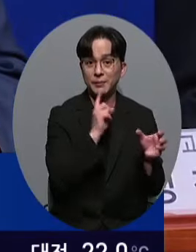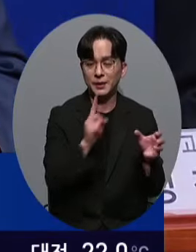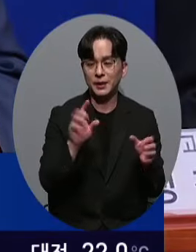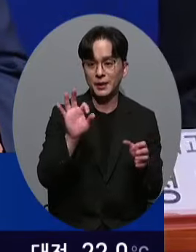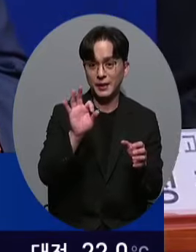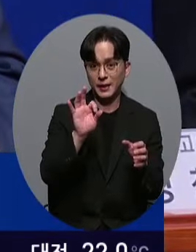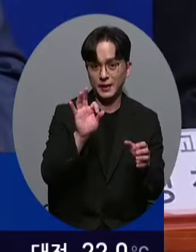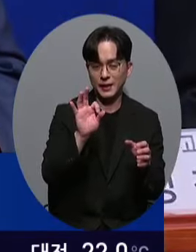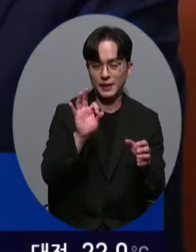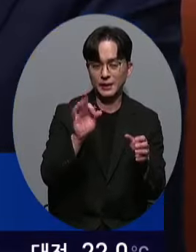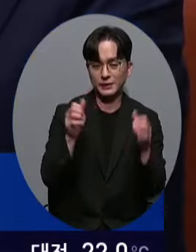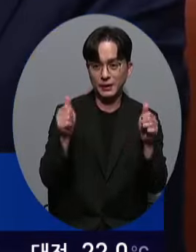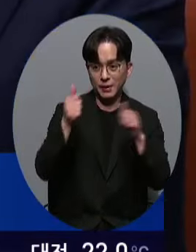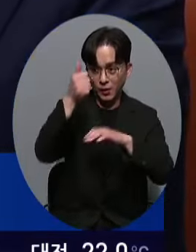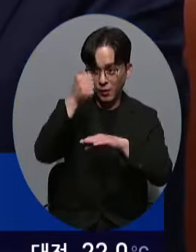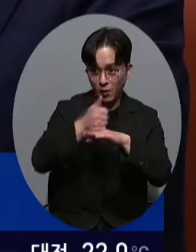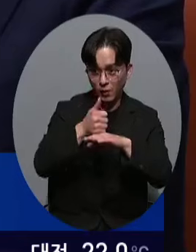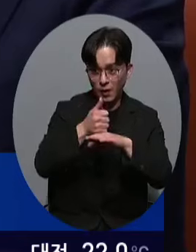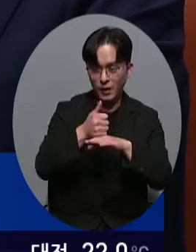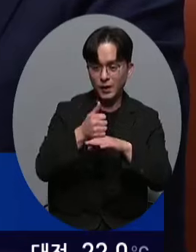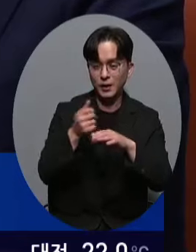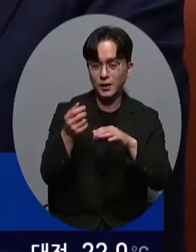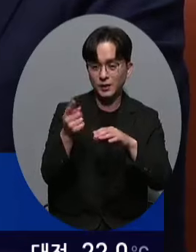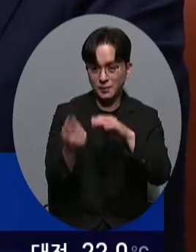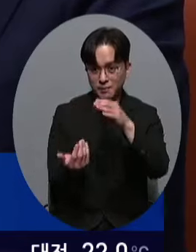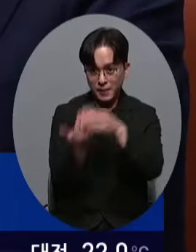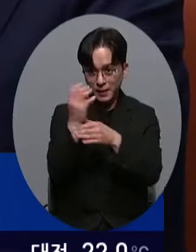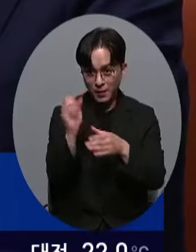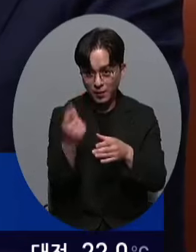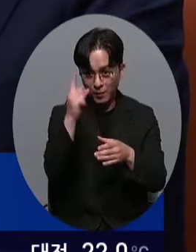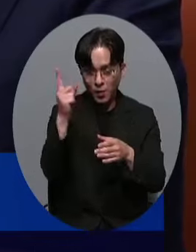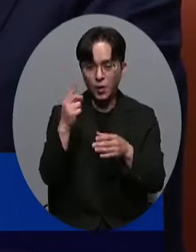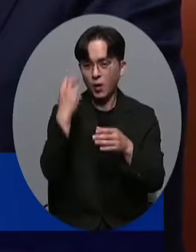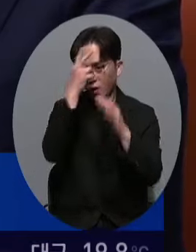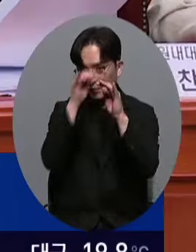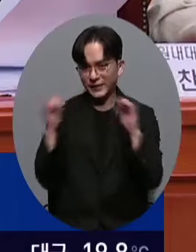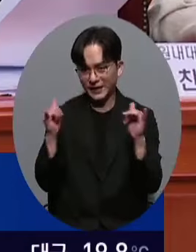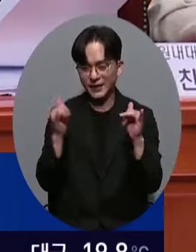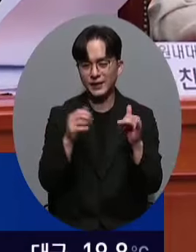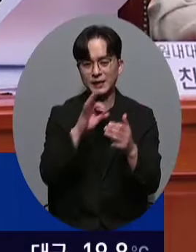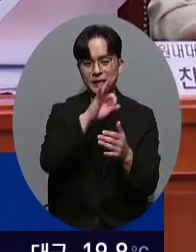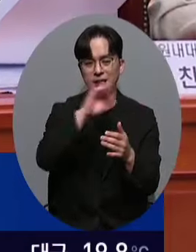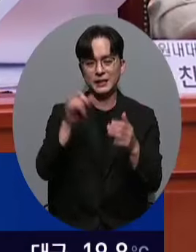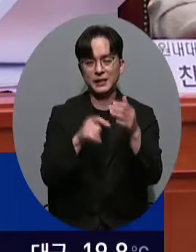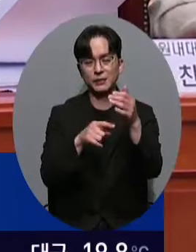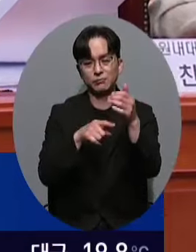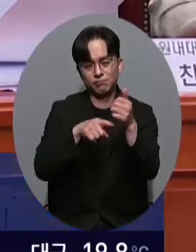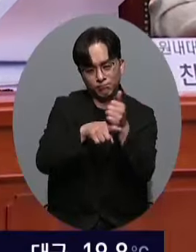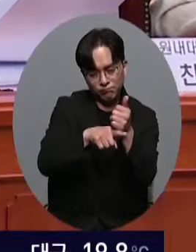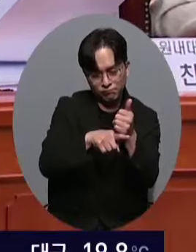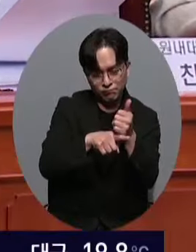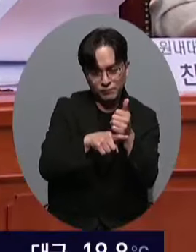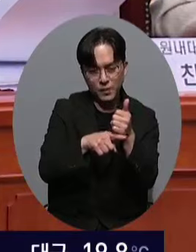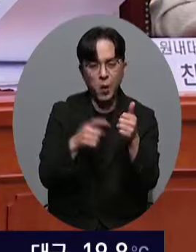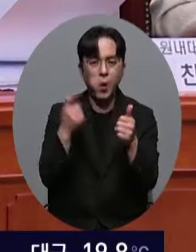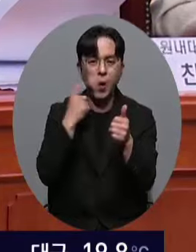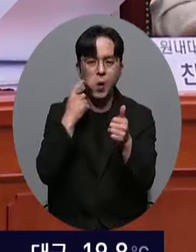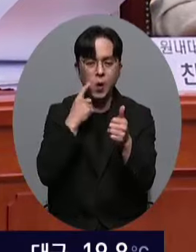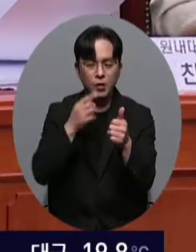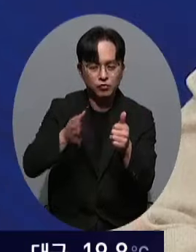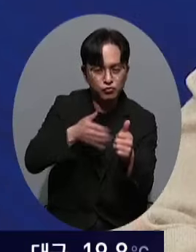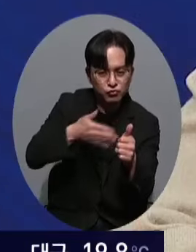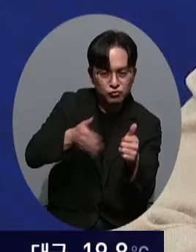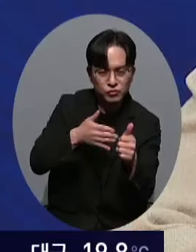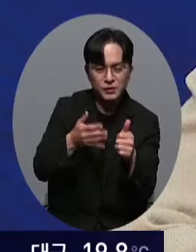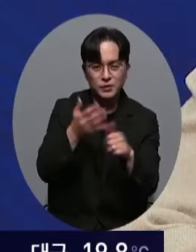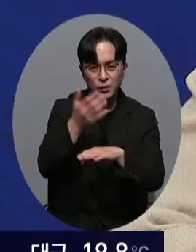회의와 쌍방울이 대북 사업을 내세워 주가 조작을 한 정황이 나왔는데도 이 법원이 이를 외면했다는 겁니다. 그러면서